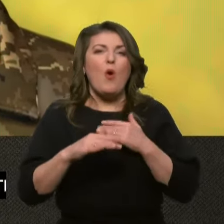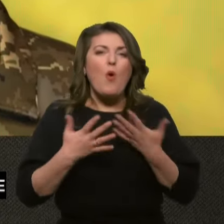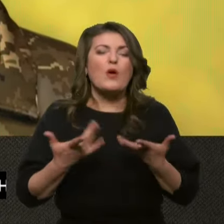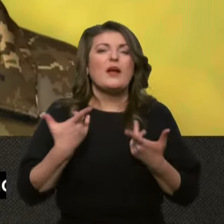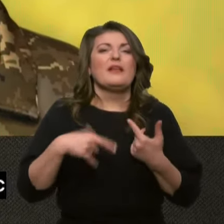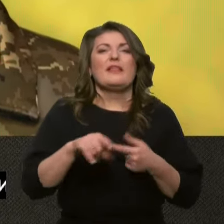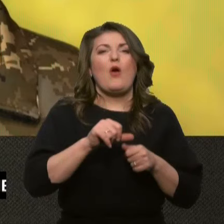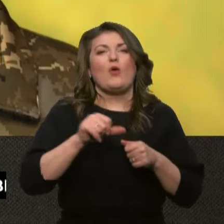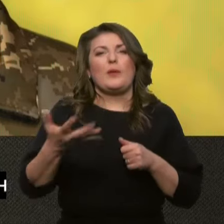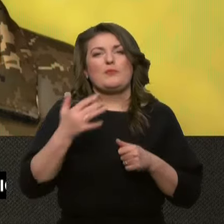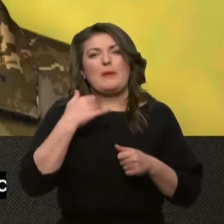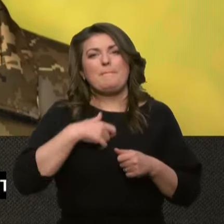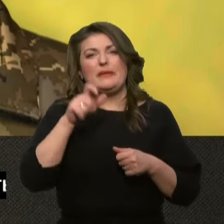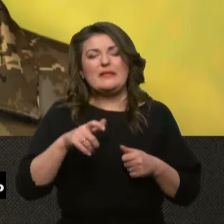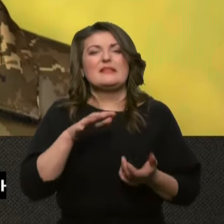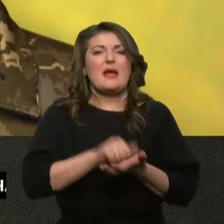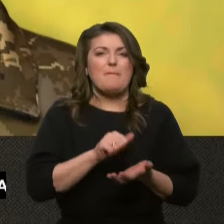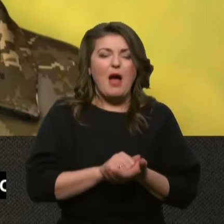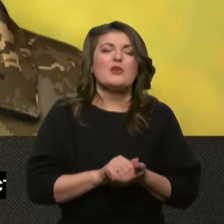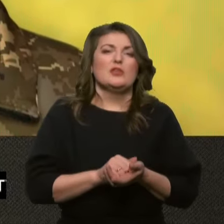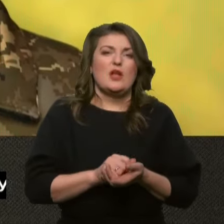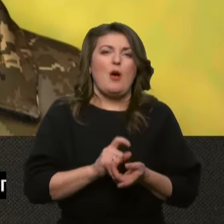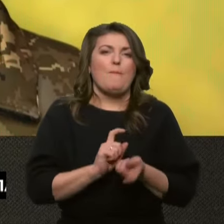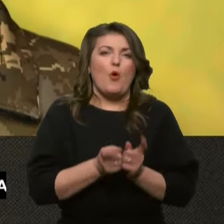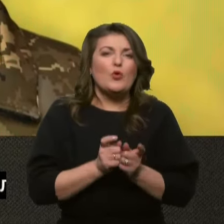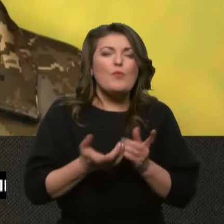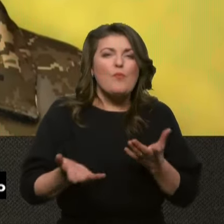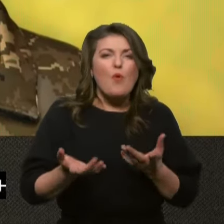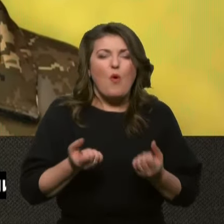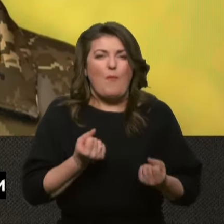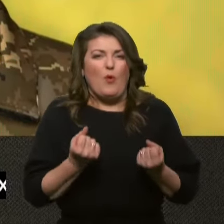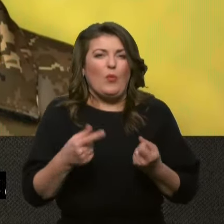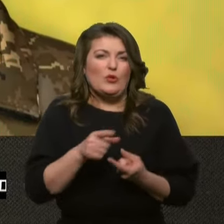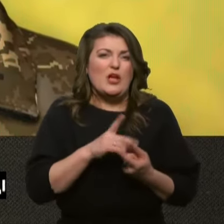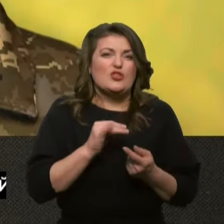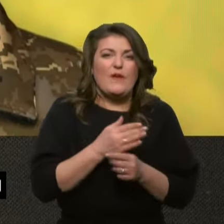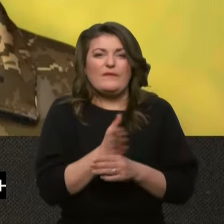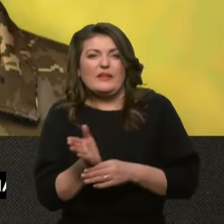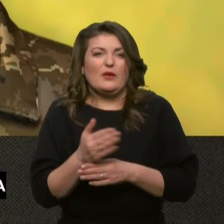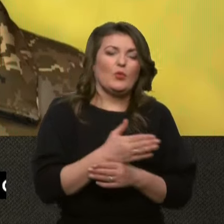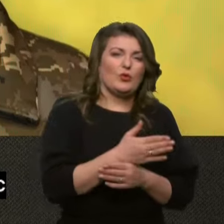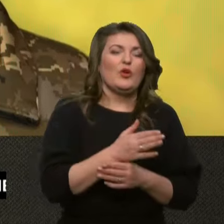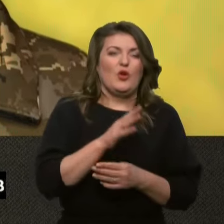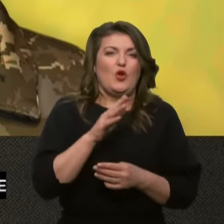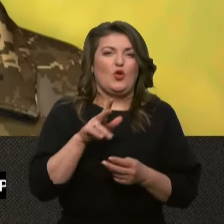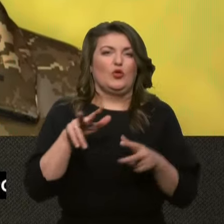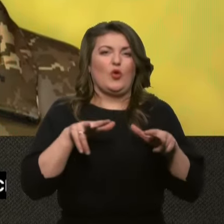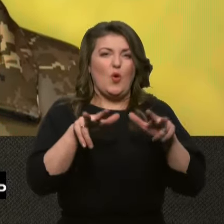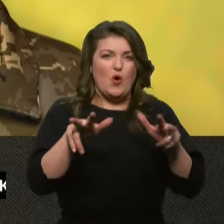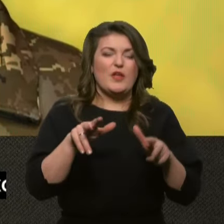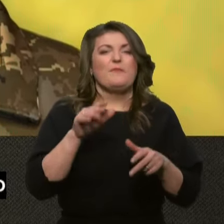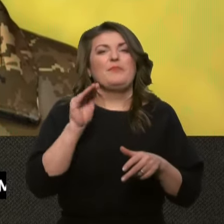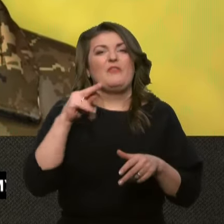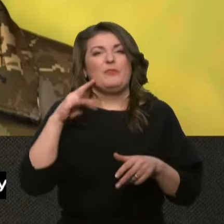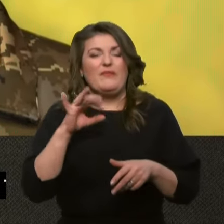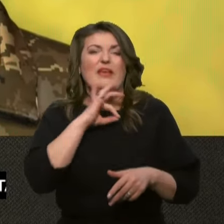де окремо взяті бійці займаються боротьбою чи відхиленням з курсу дронів. І не тільки FPV, а й розвідувальних. Ну,